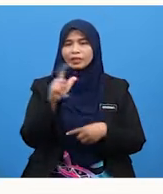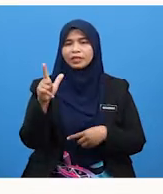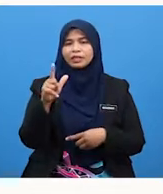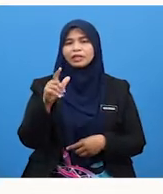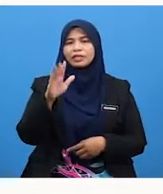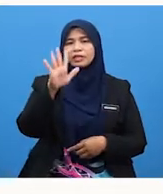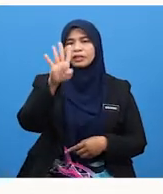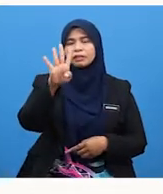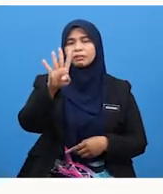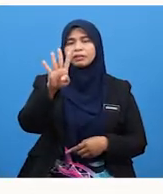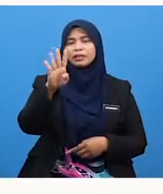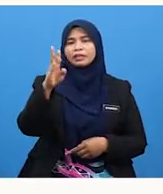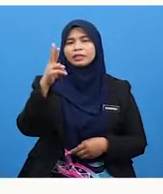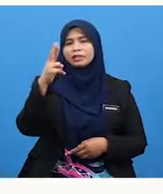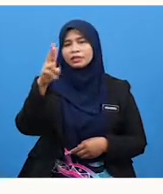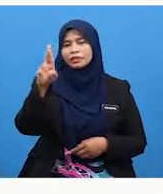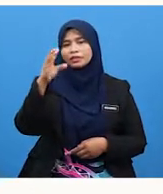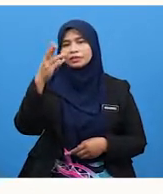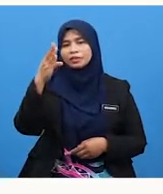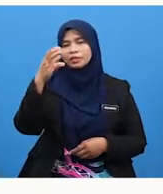adalah 400,000.